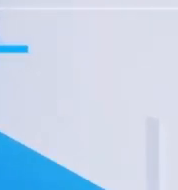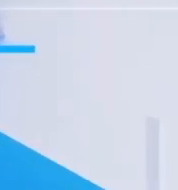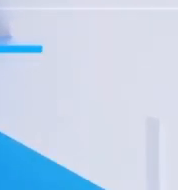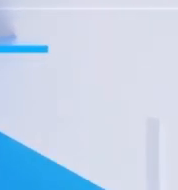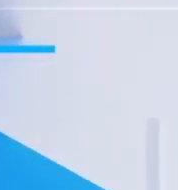встречи